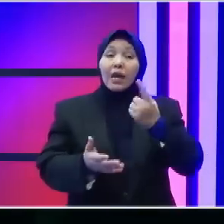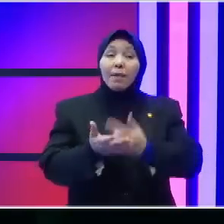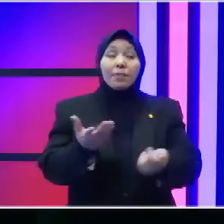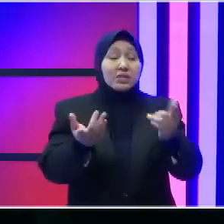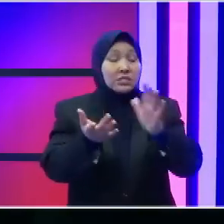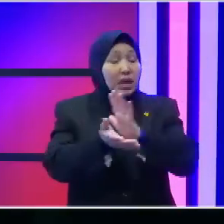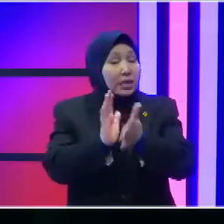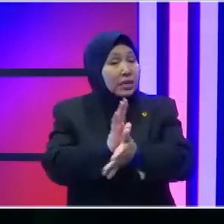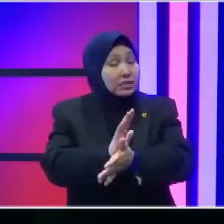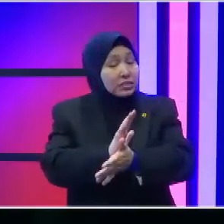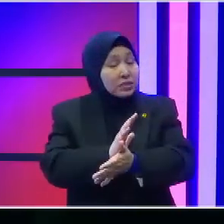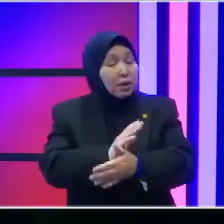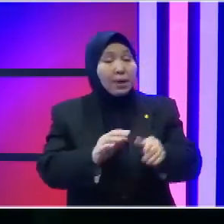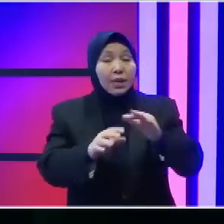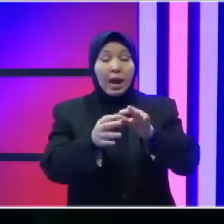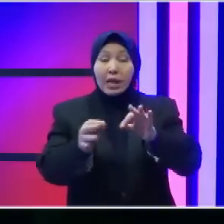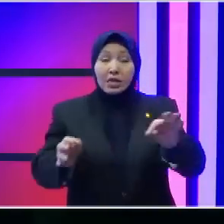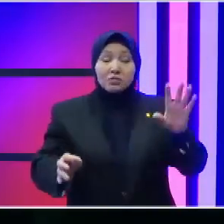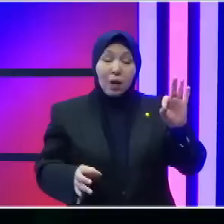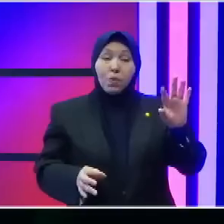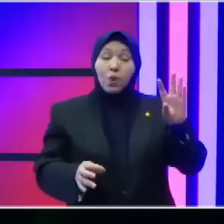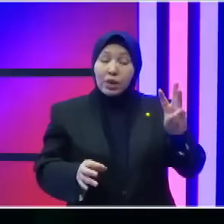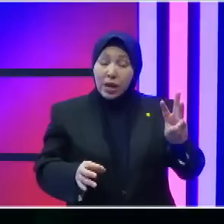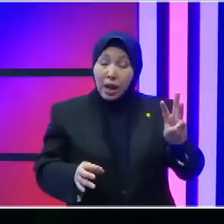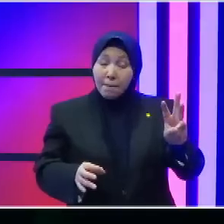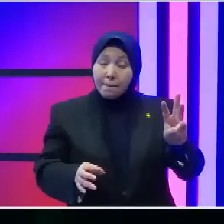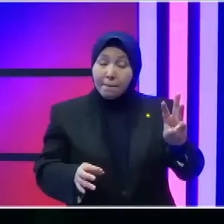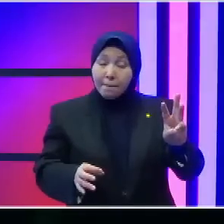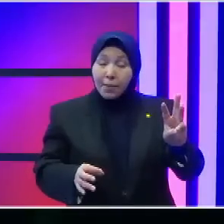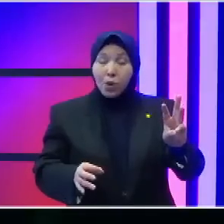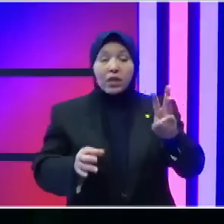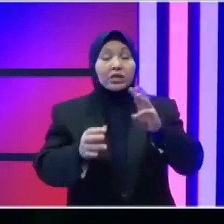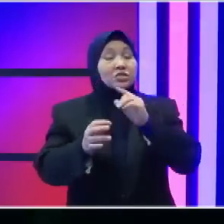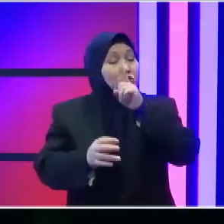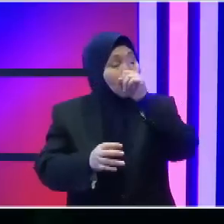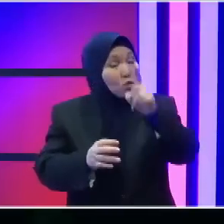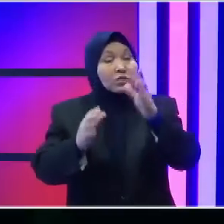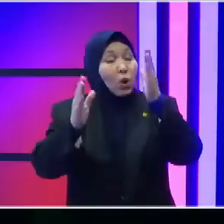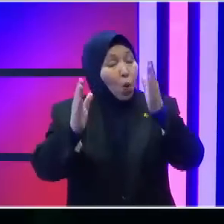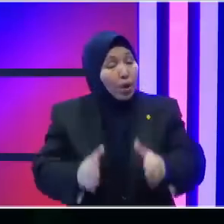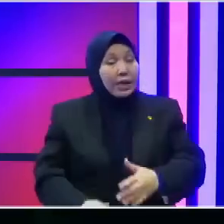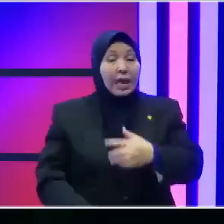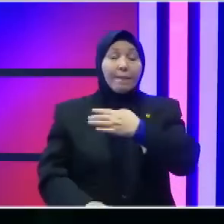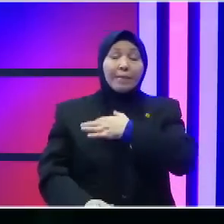ayat 96, innalladzina amanu wa 'amilussalihat, sesungguhnya